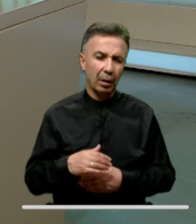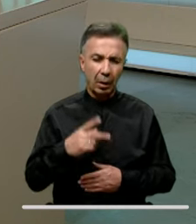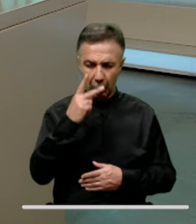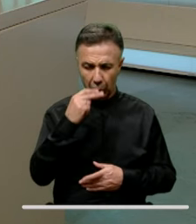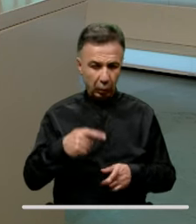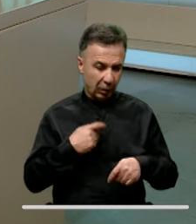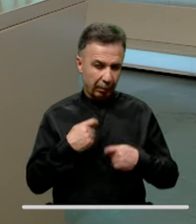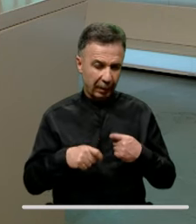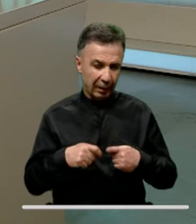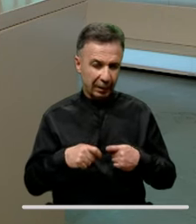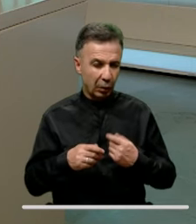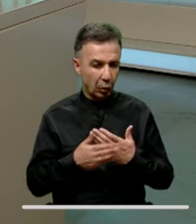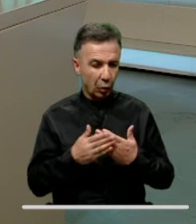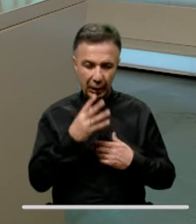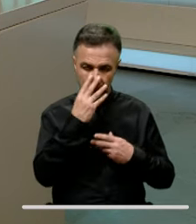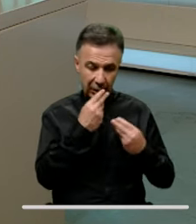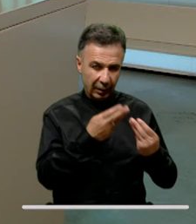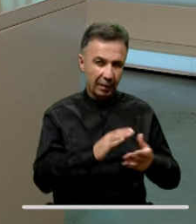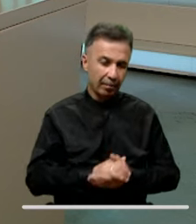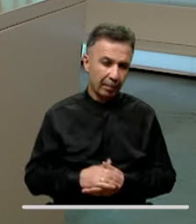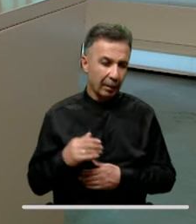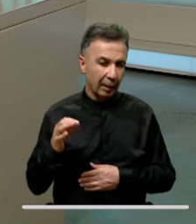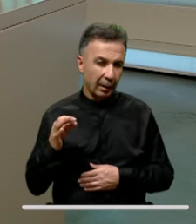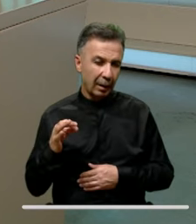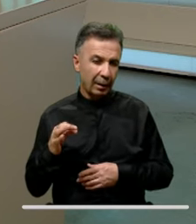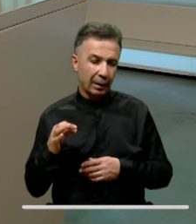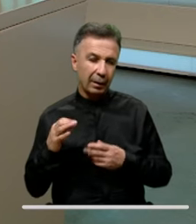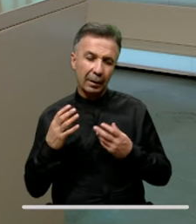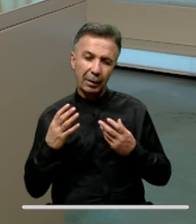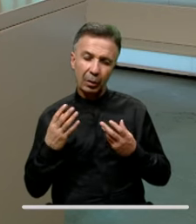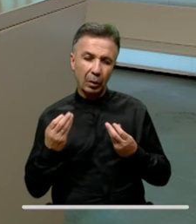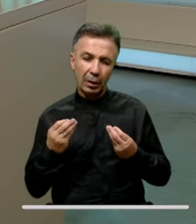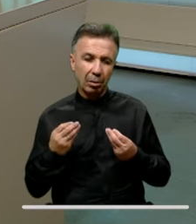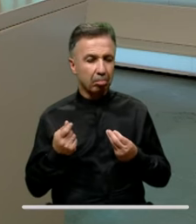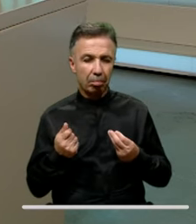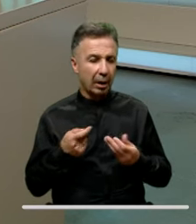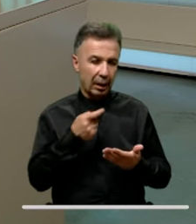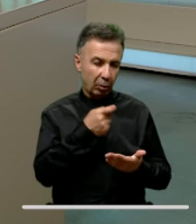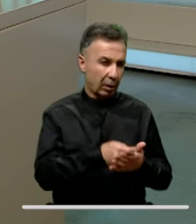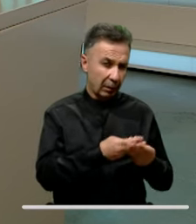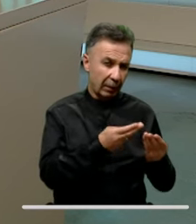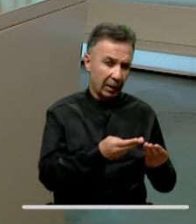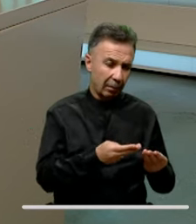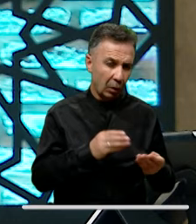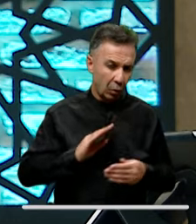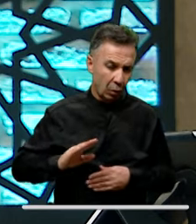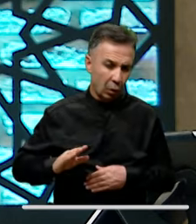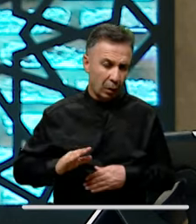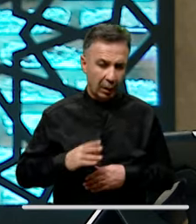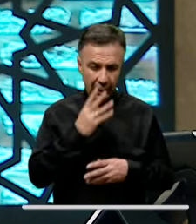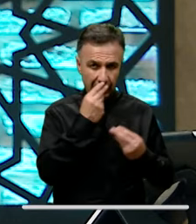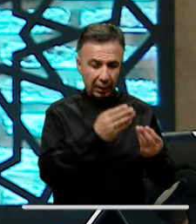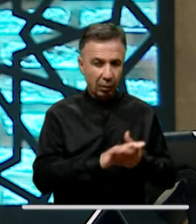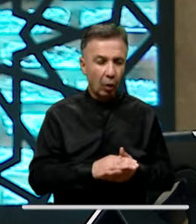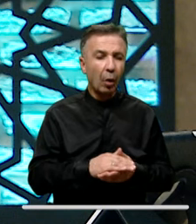parasını verdim düğünde hediye olarak. Altın olarak veya TL olarak. Veyahut da çocuğuna hediye bıraktım. O